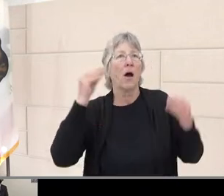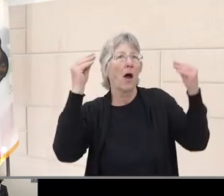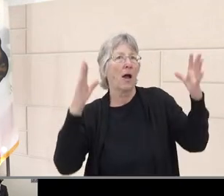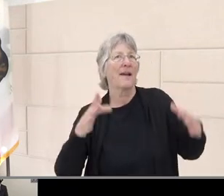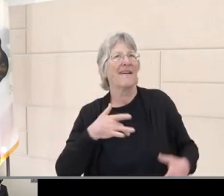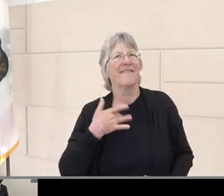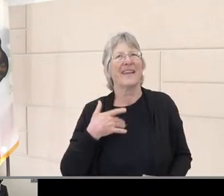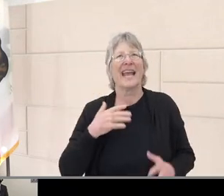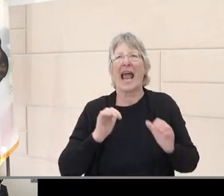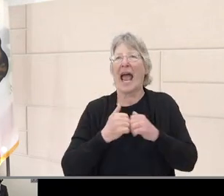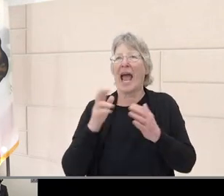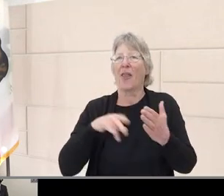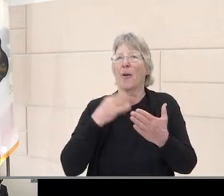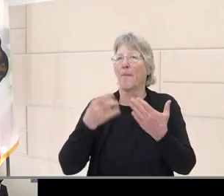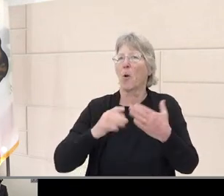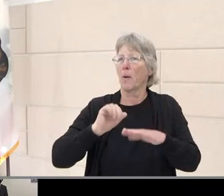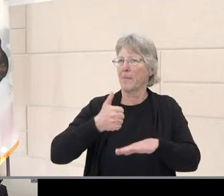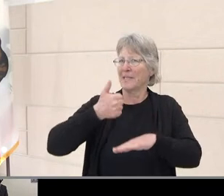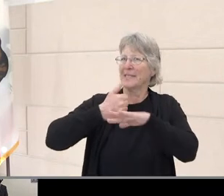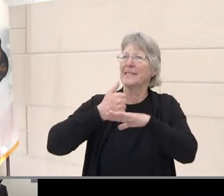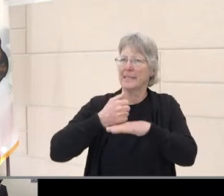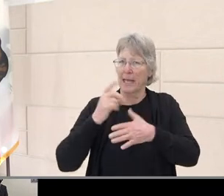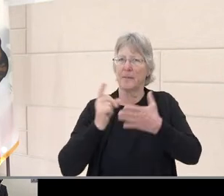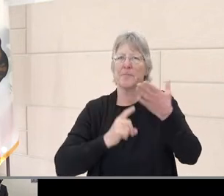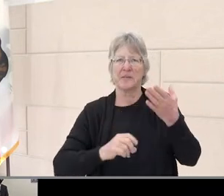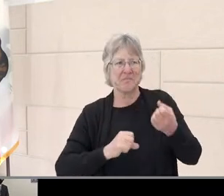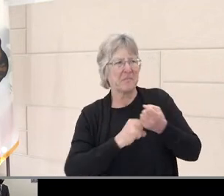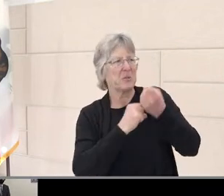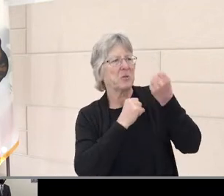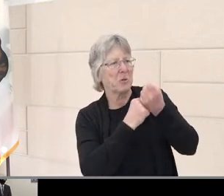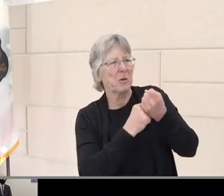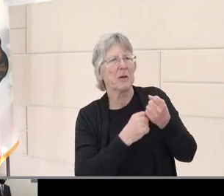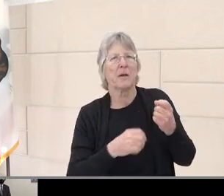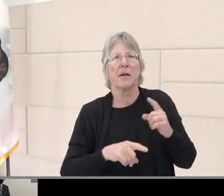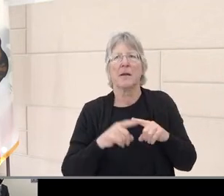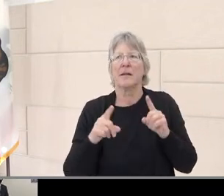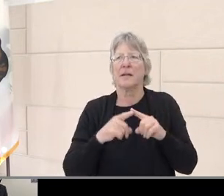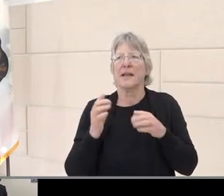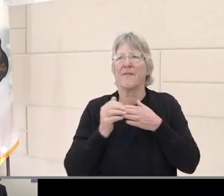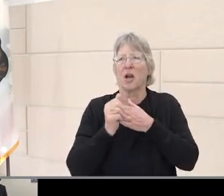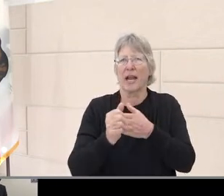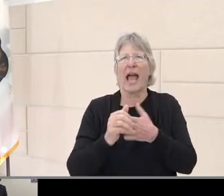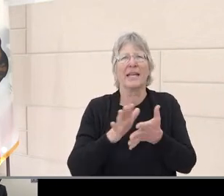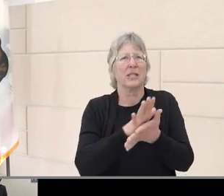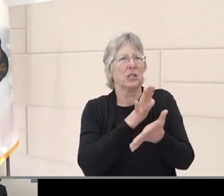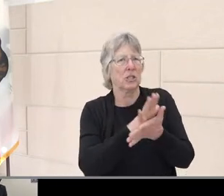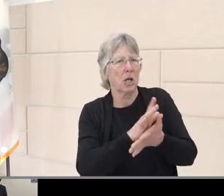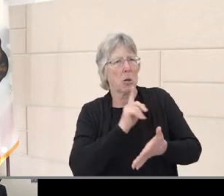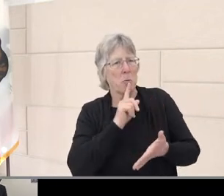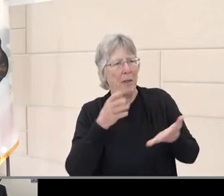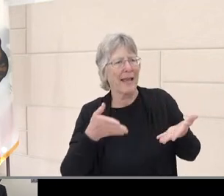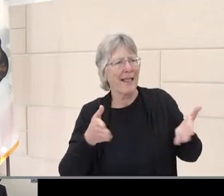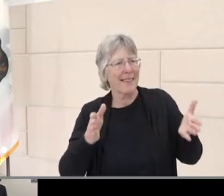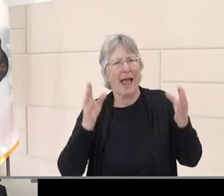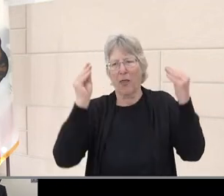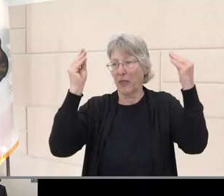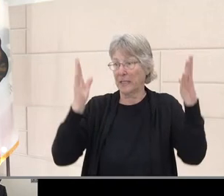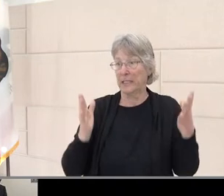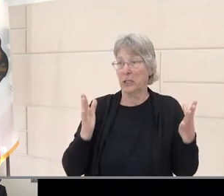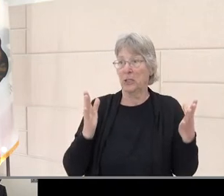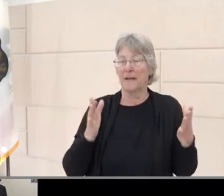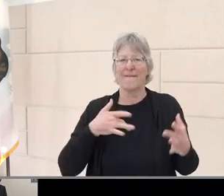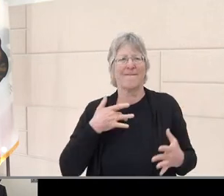គ្រូមានអារម្មណ៍ថាកម្មវិធីនេះគឺធ្វើការគ្រប់គ្រងដោយកម្មវិធី OCIPD បានធ្វើ